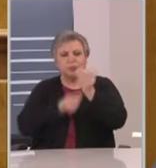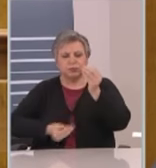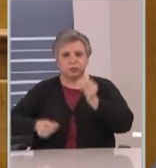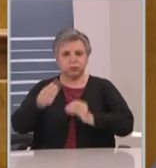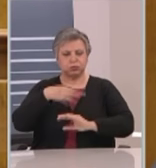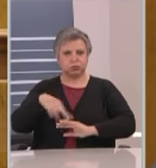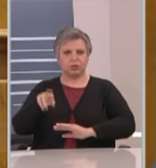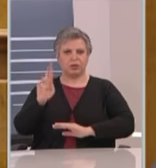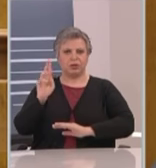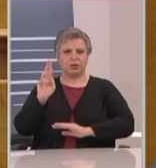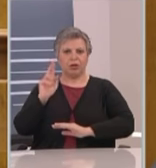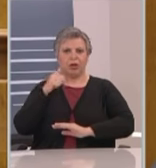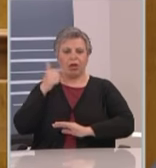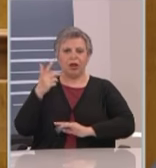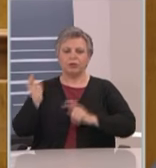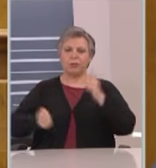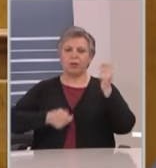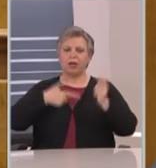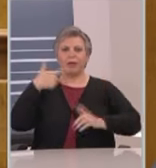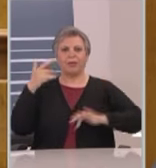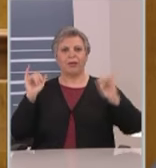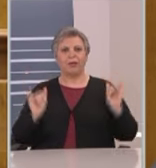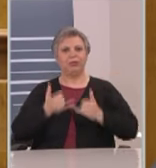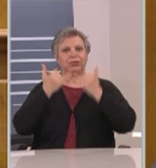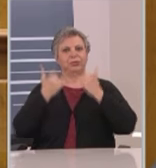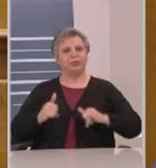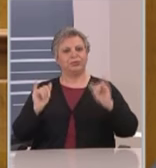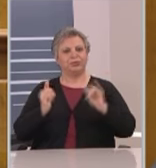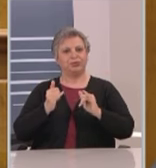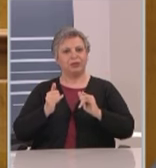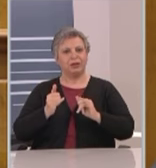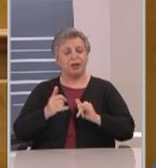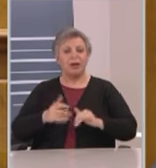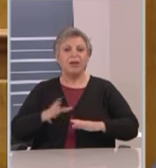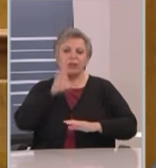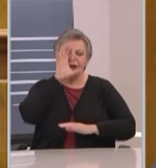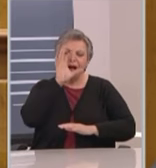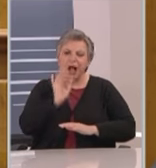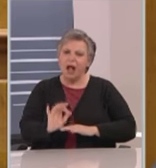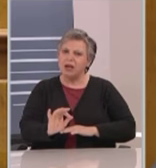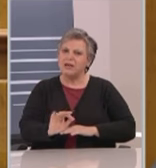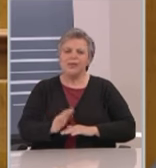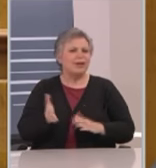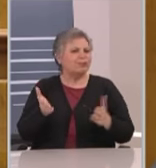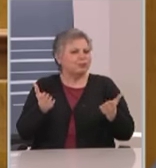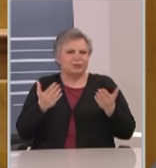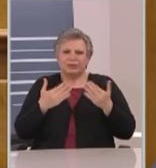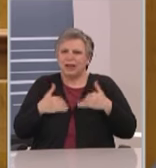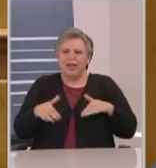Αυτό ήταν το πάρτι. Αυτό ήταν το πάρτι. Τρελό πάρτι, σαν να μην υπάρχει αύριο.